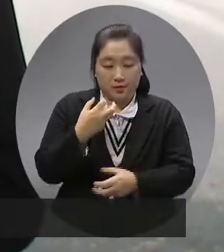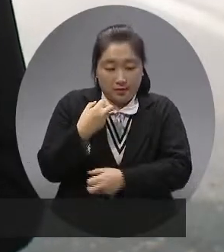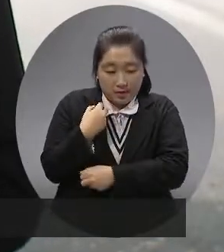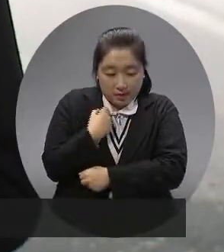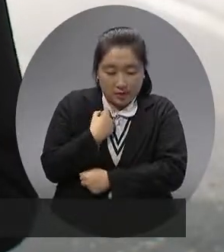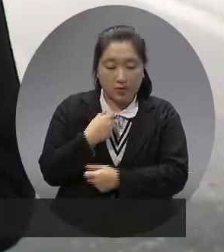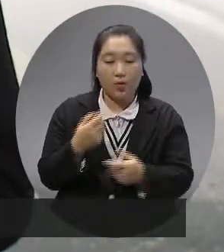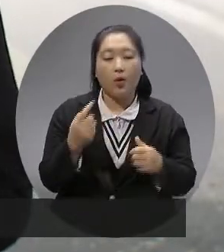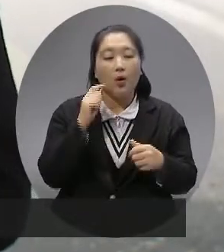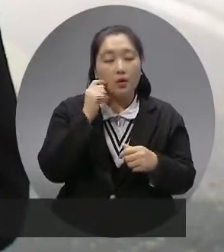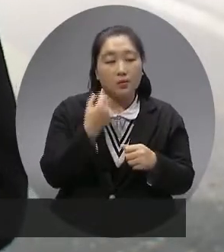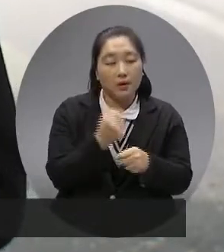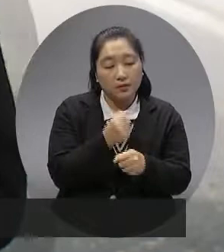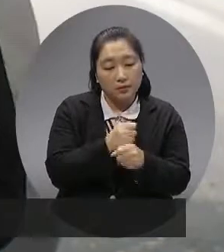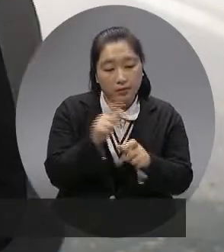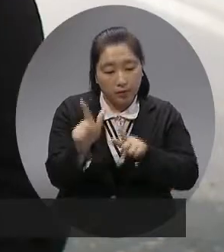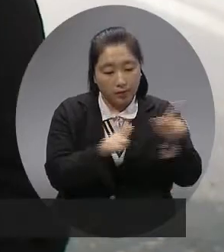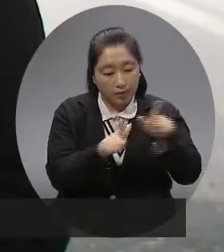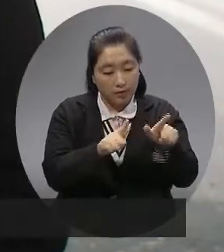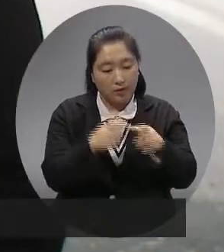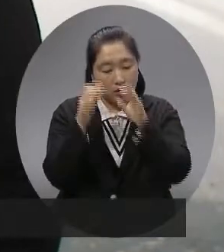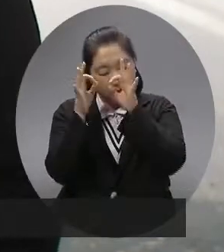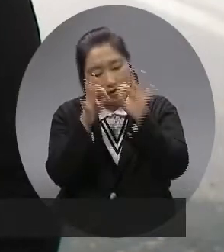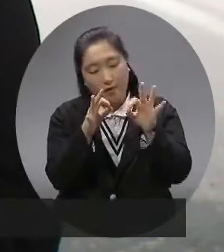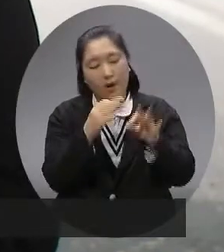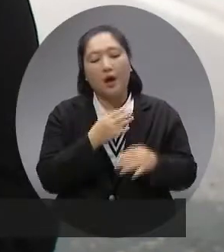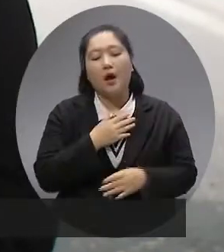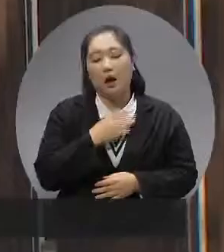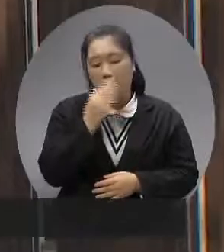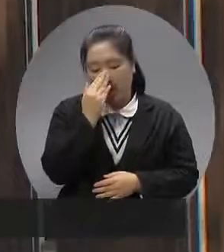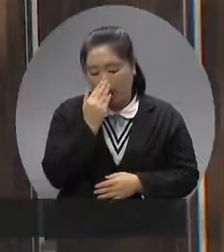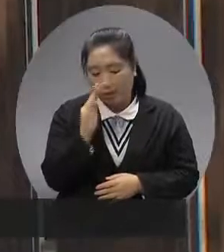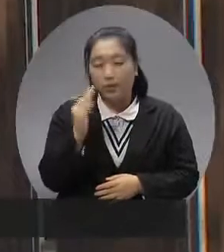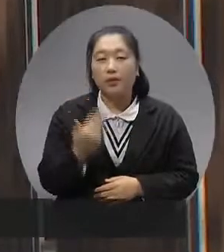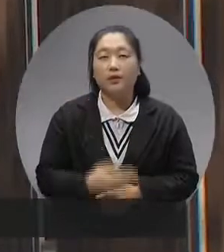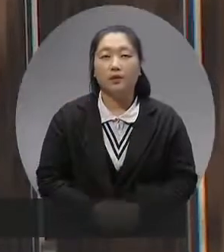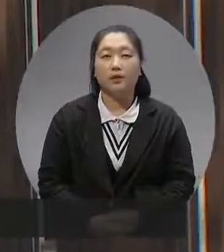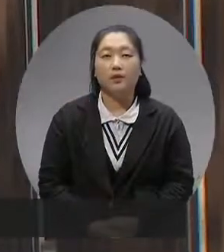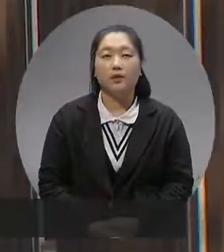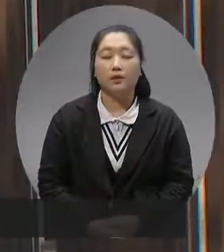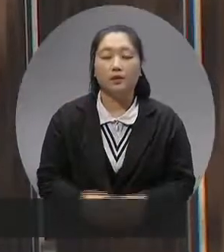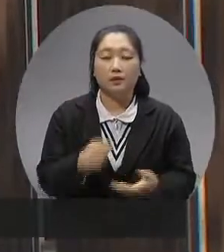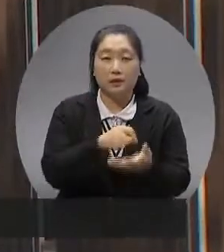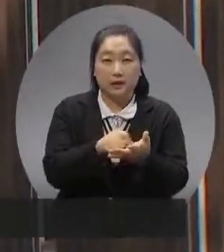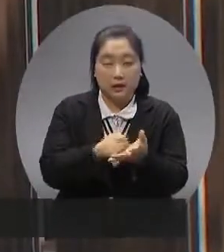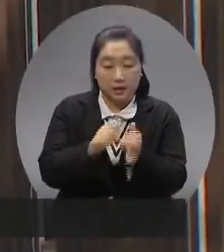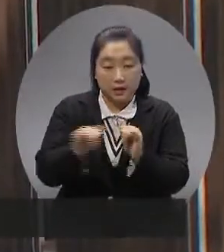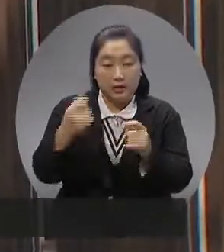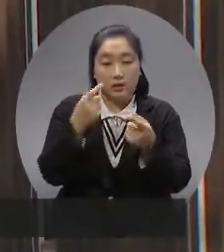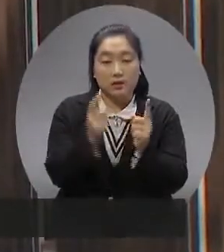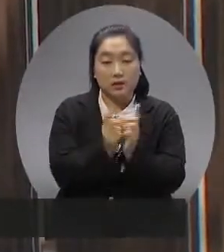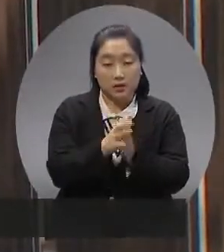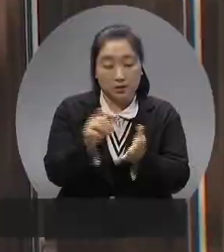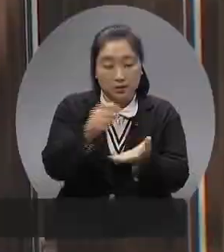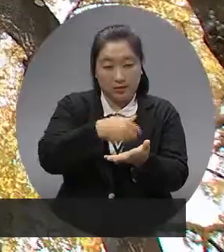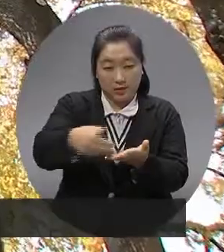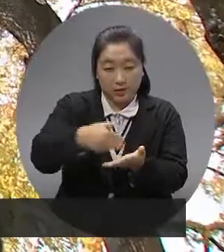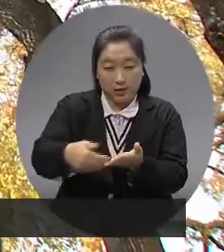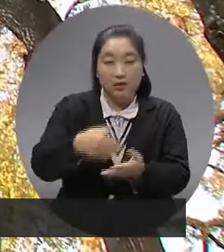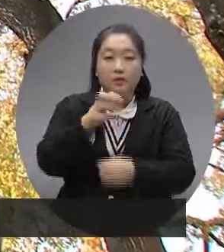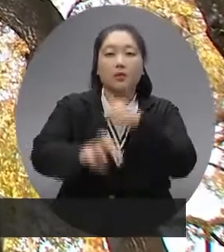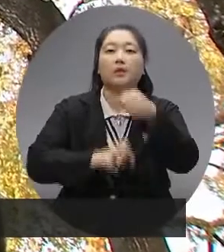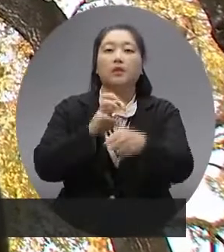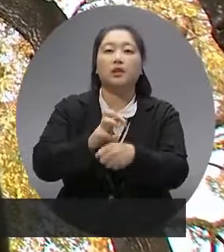지키고 가꾸는 그 모습이 저로서는 숙연해지는 거죠. 작가의 이런 즉흥적 작품 활동은 30여